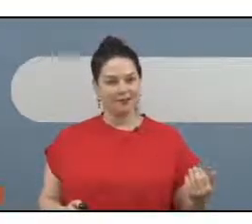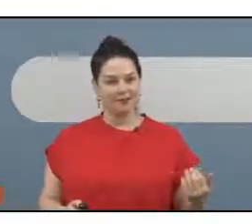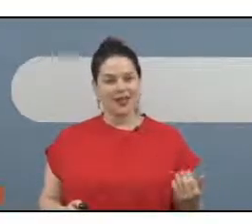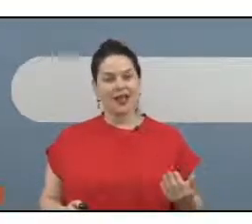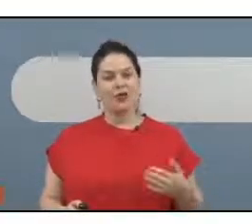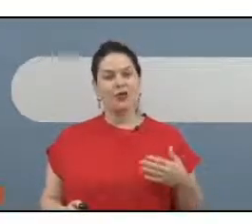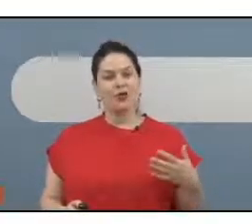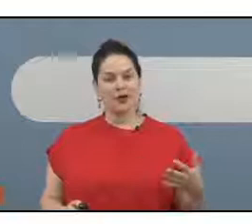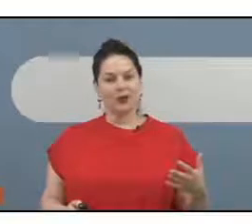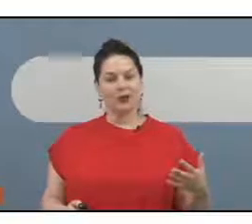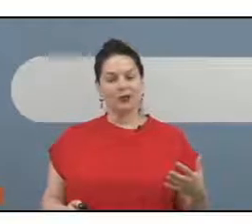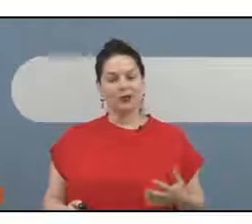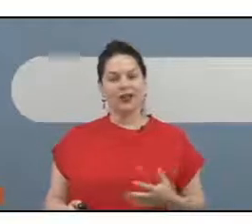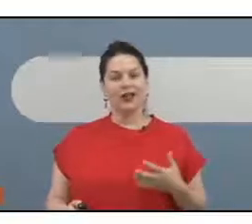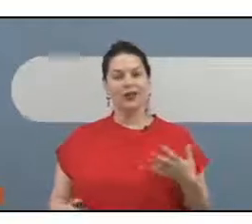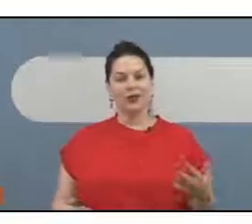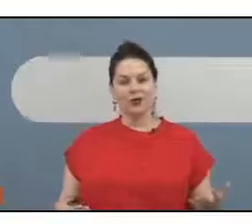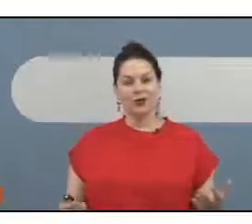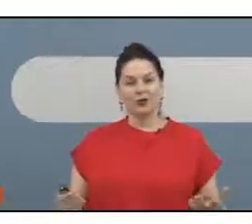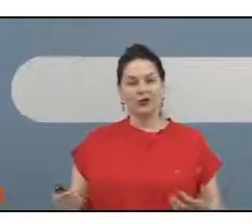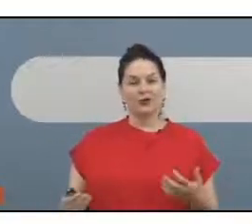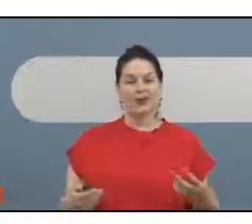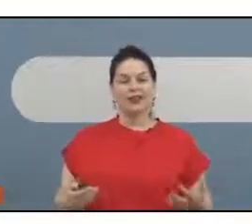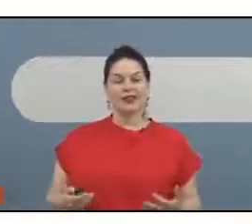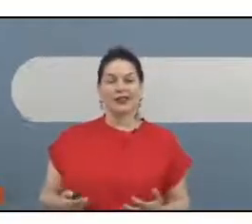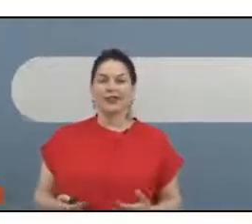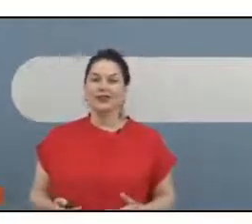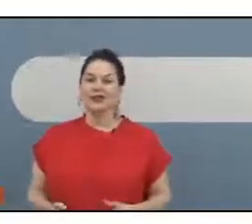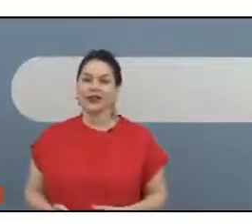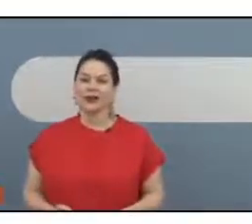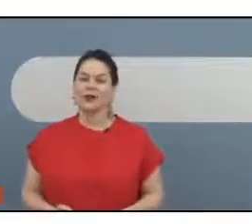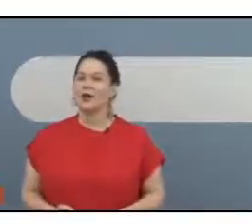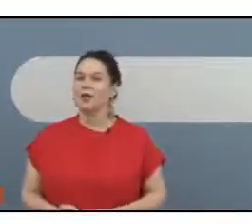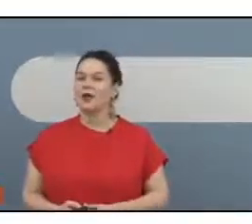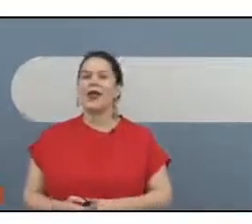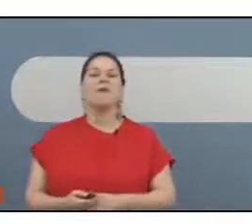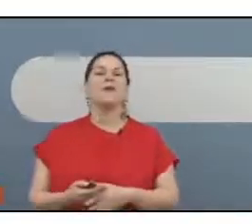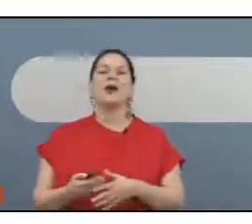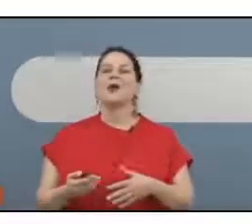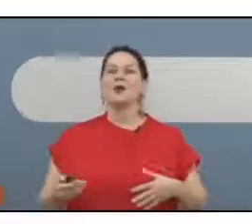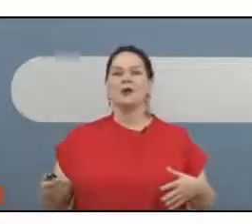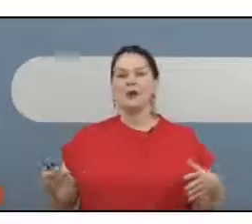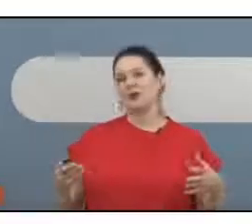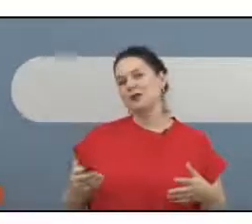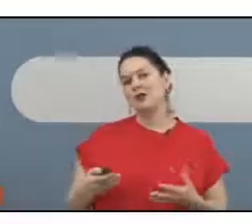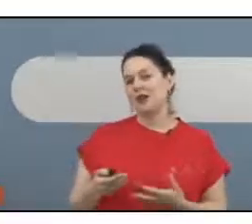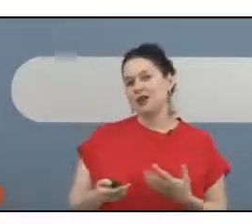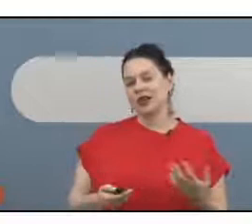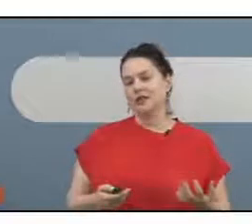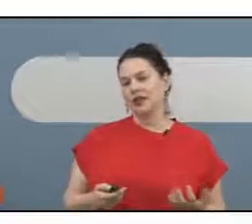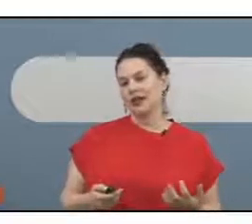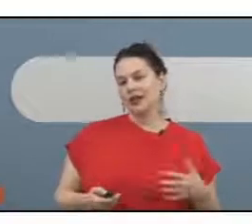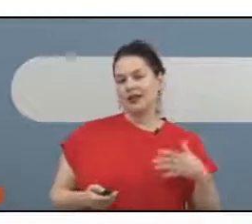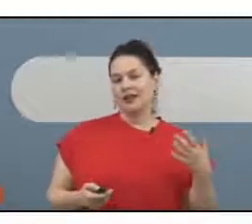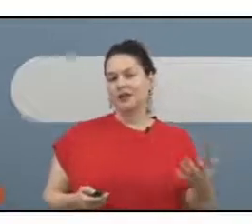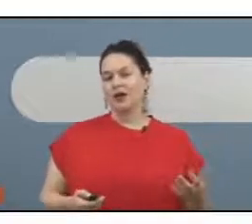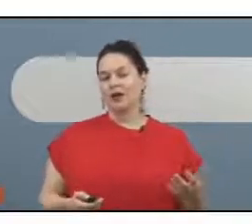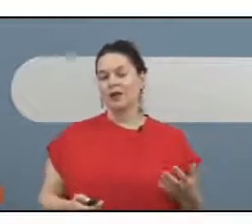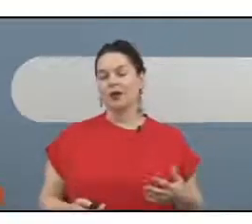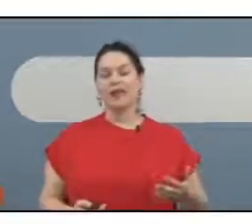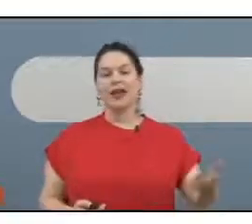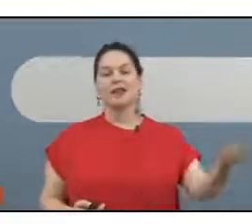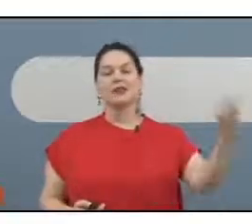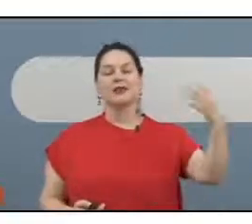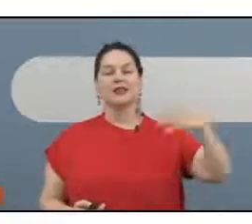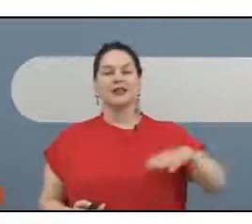של קרטים, קולה אותו. בשביל לכלוא אותו, את היצור הרצחני הזה, הוא צריך מקום מאוד מאוד מסובך שאי אפשר